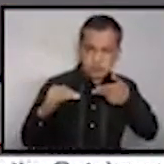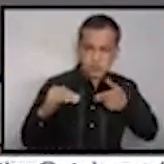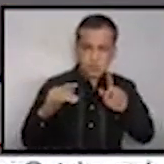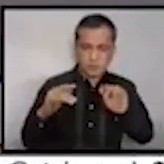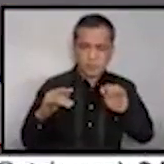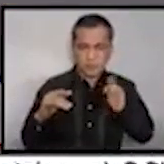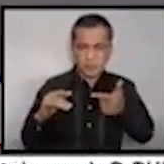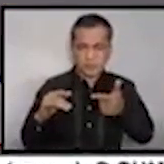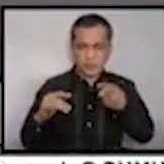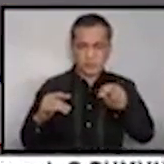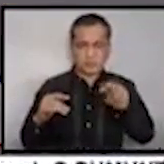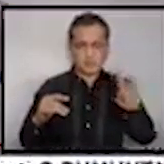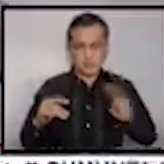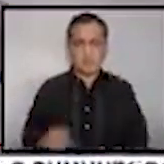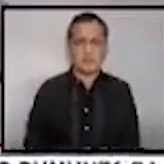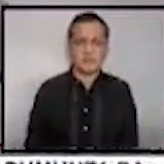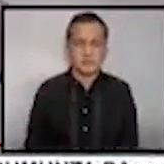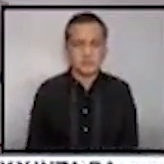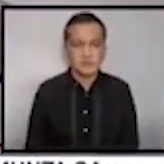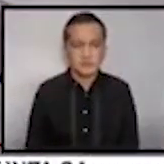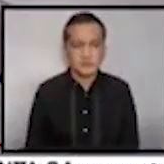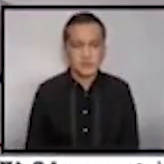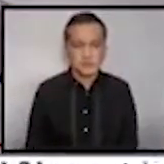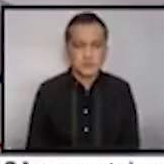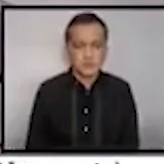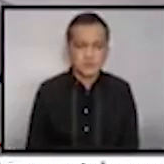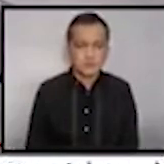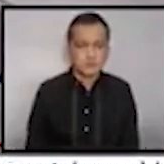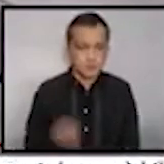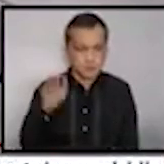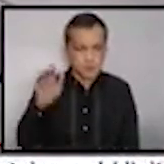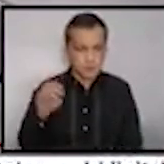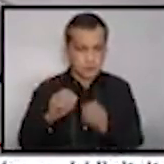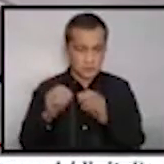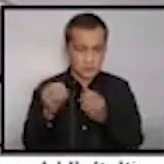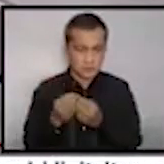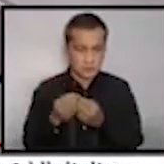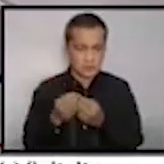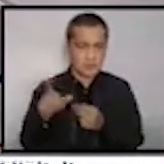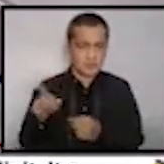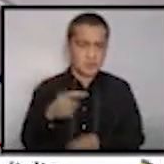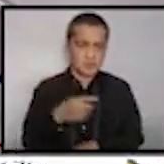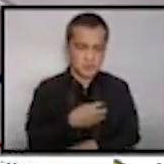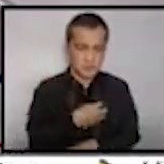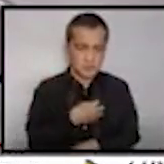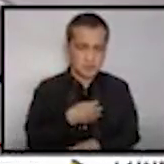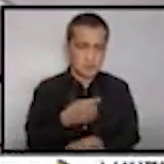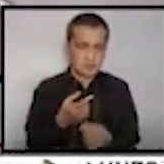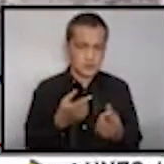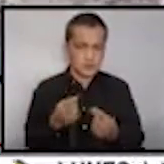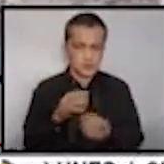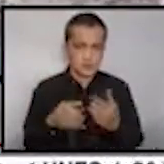Vizcaya. Umapila na rin ang organisasyon sa law enforcement agencies na gawin ang lahat